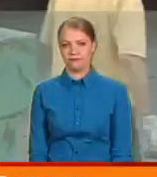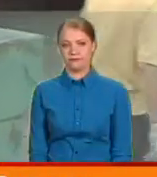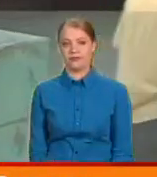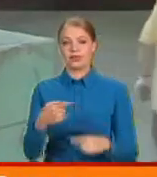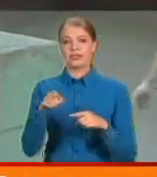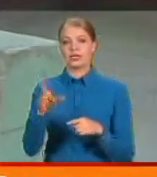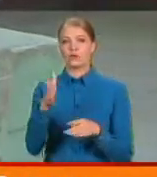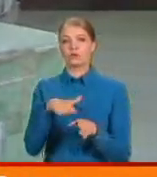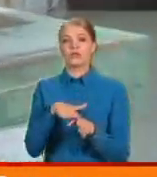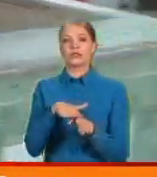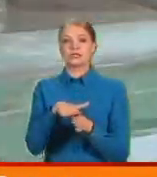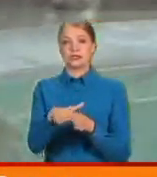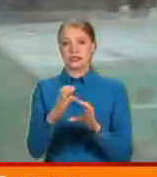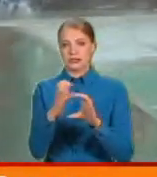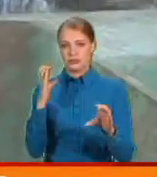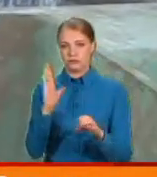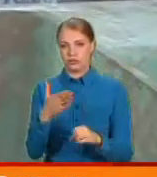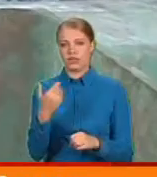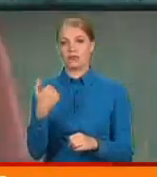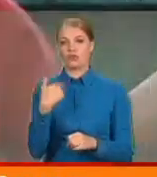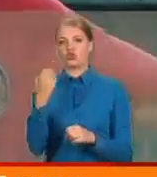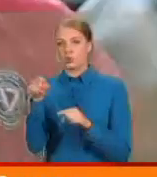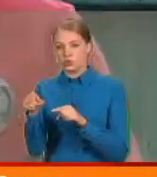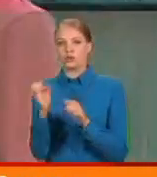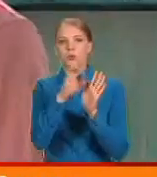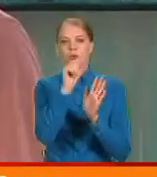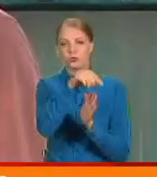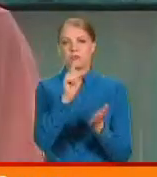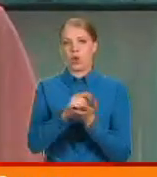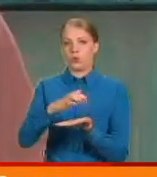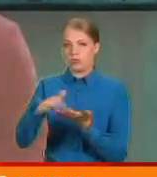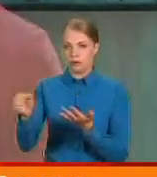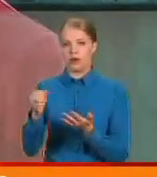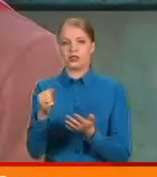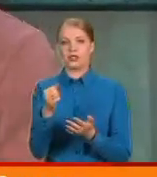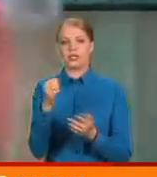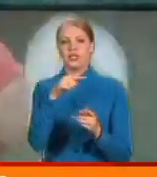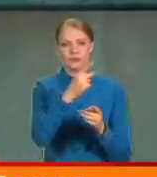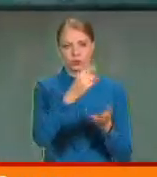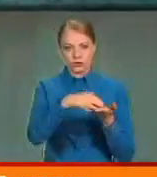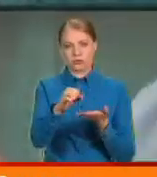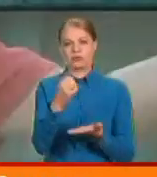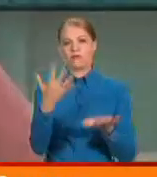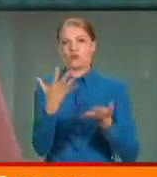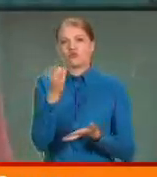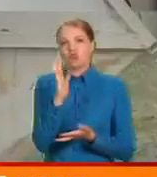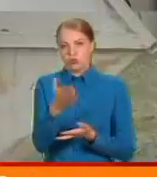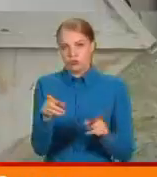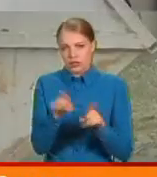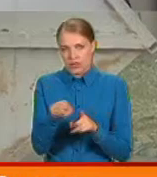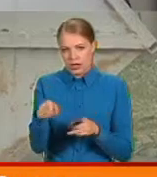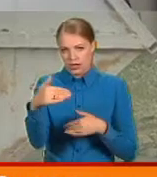Це буде цілий. Це вже третій день. Ми ще туди носили. Мають забрати це і... І це, і, мабуть, ще буде такий